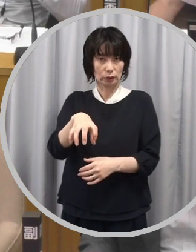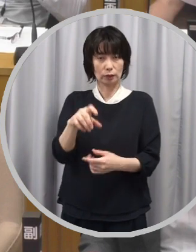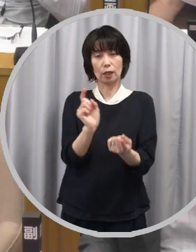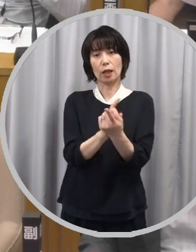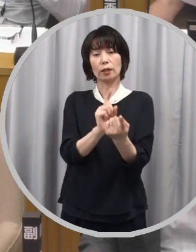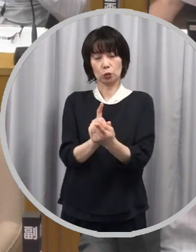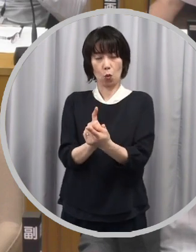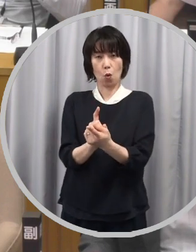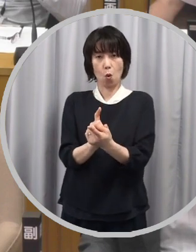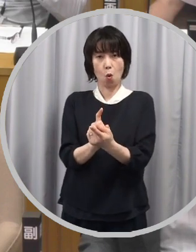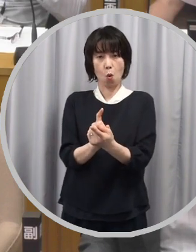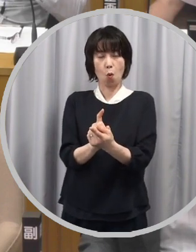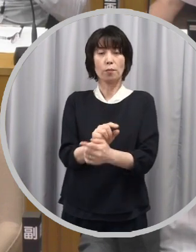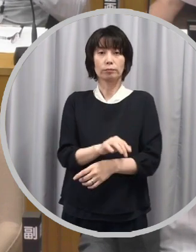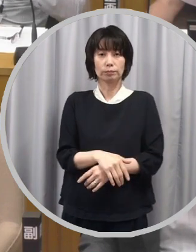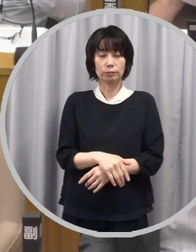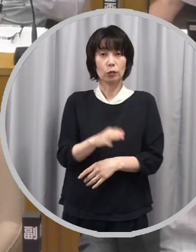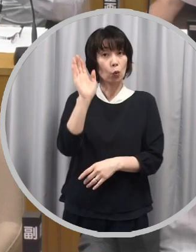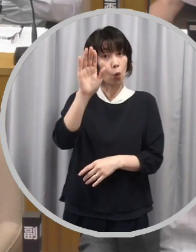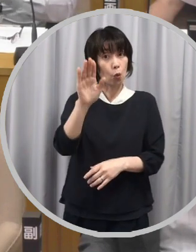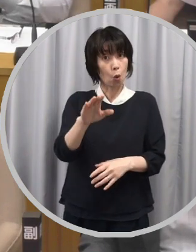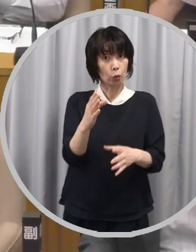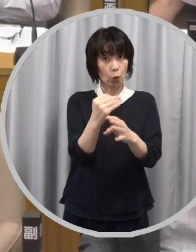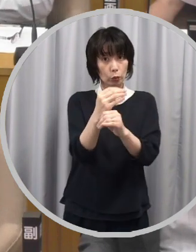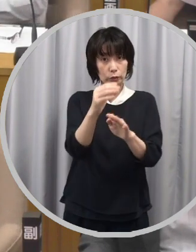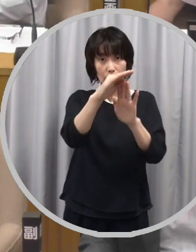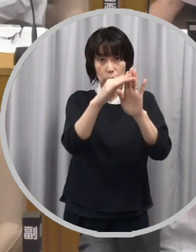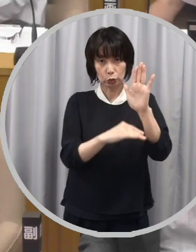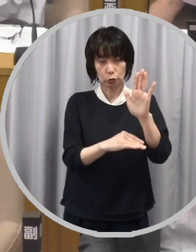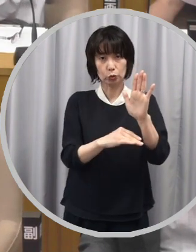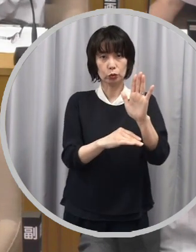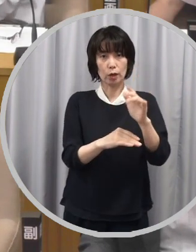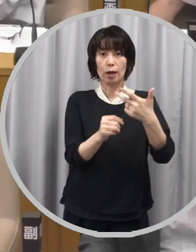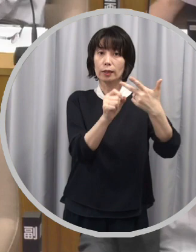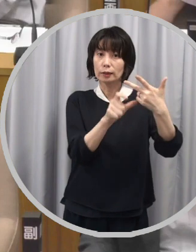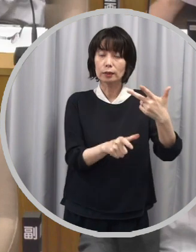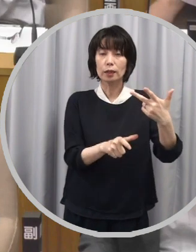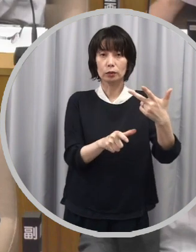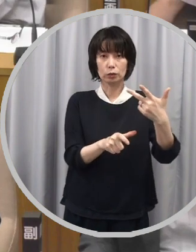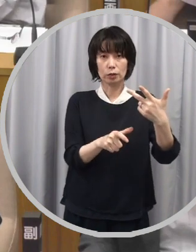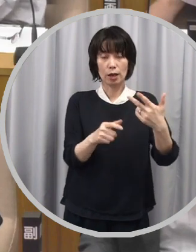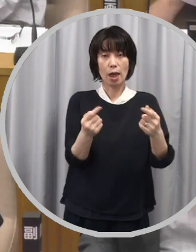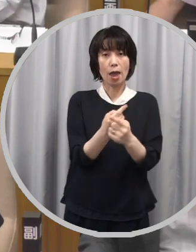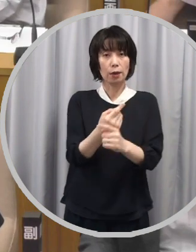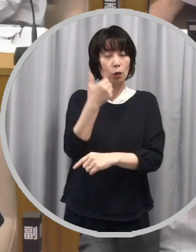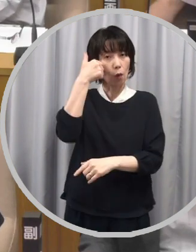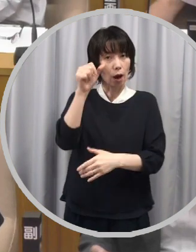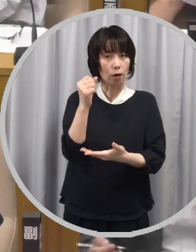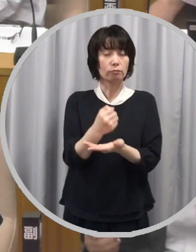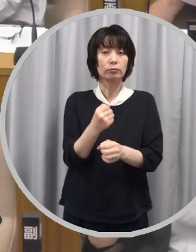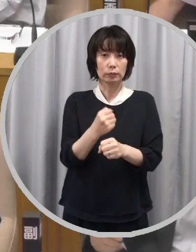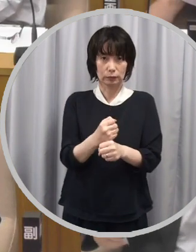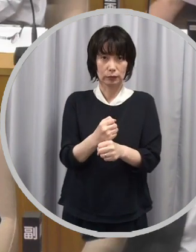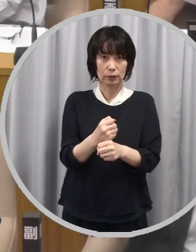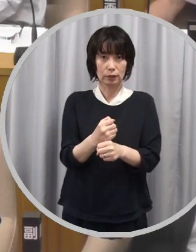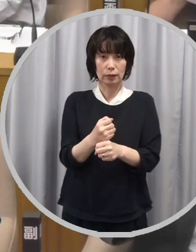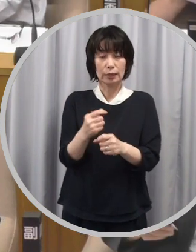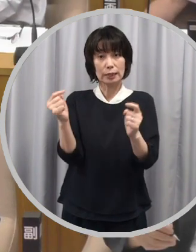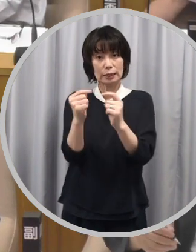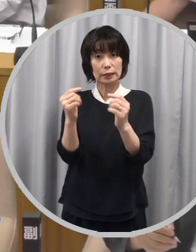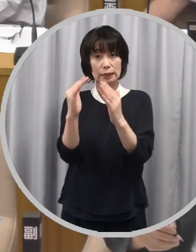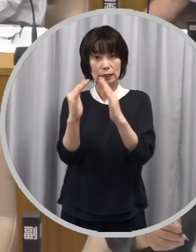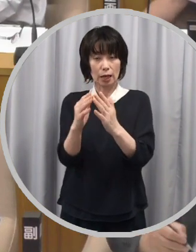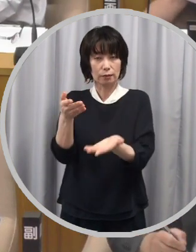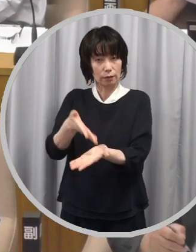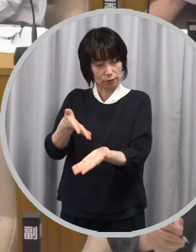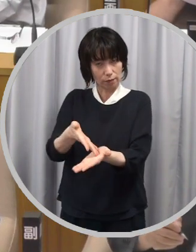後のスケジュールについてでありますが、7月に変更案を作成し都市計画審議会に説明